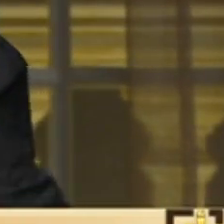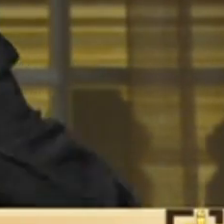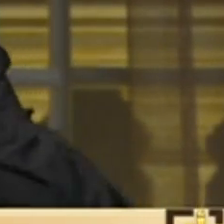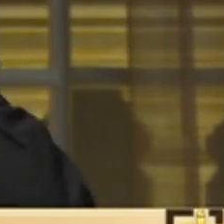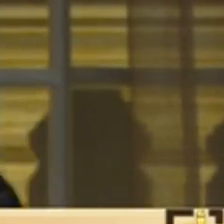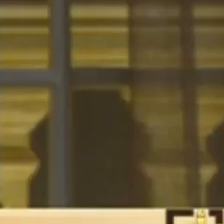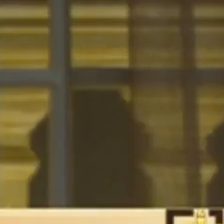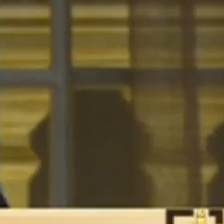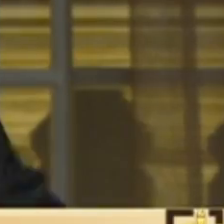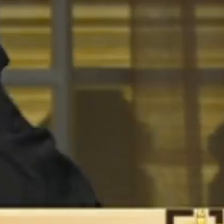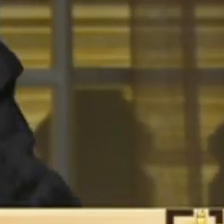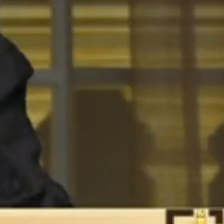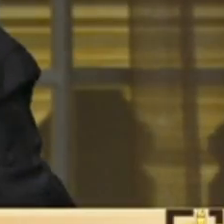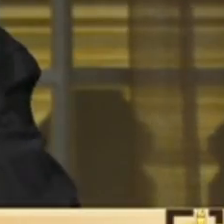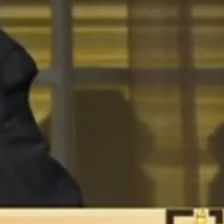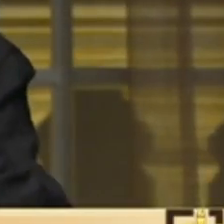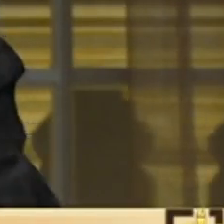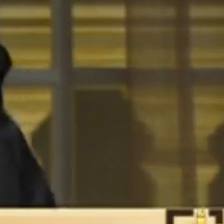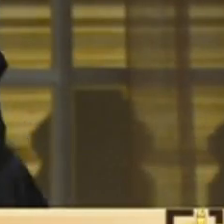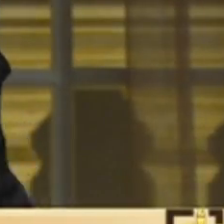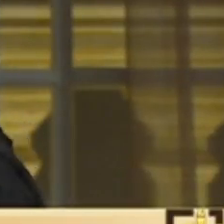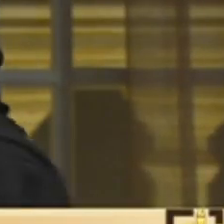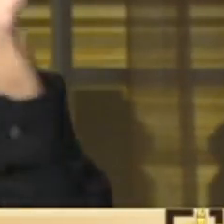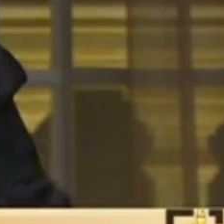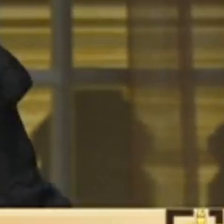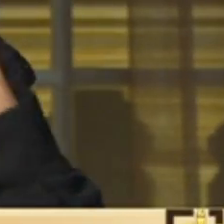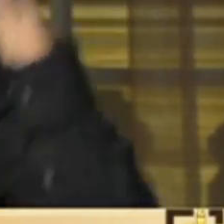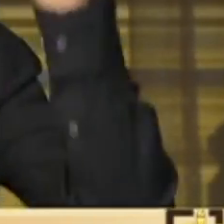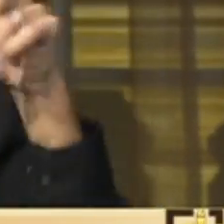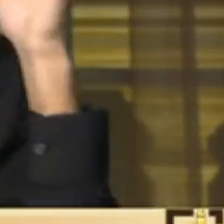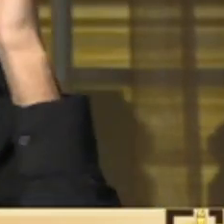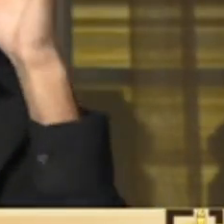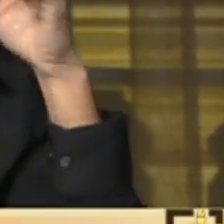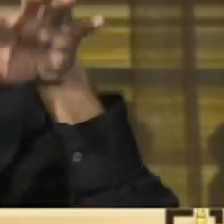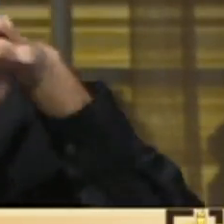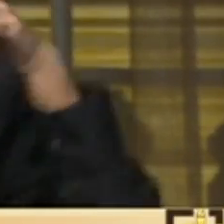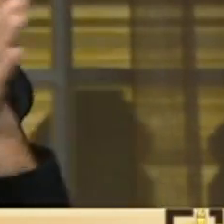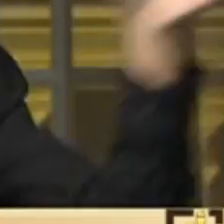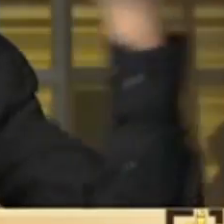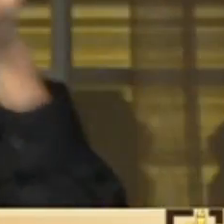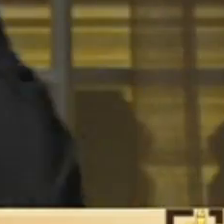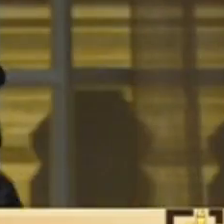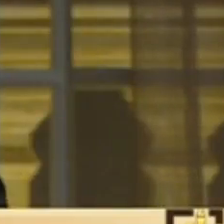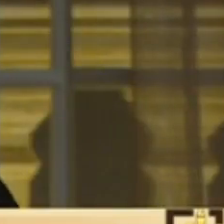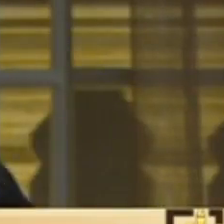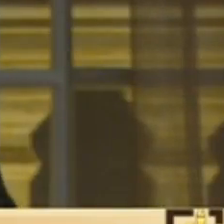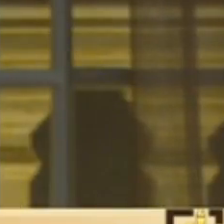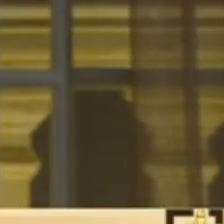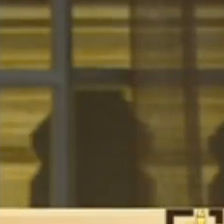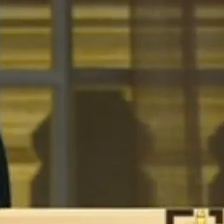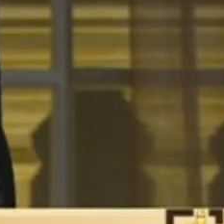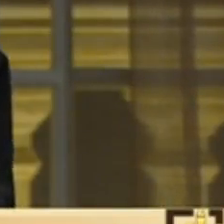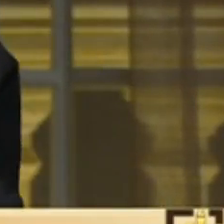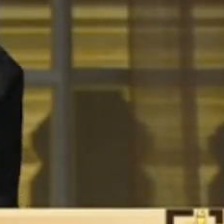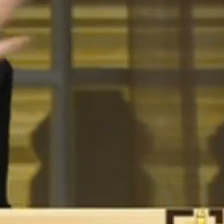كلهم متكلمين زيهم زي قمر. ففعلا بعد ما احنا ما اتجوزنا هم شافوا، وانا بعرف كمان